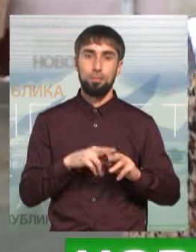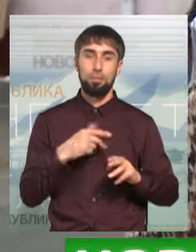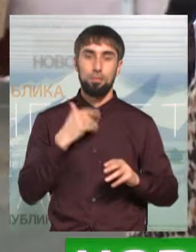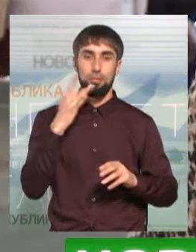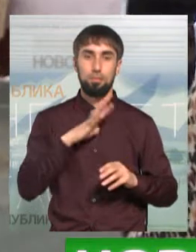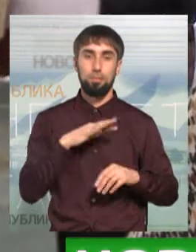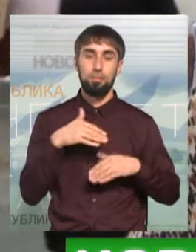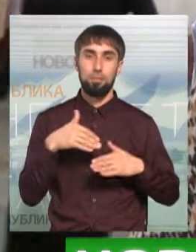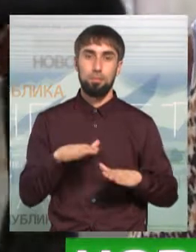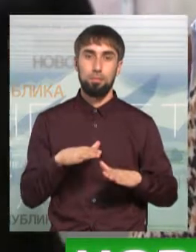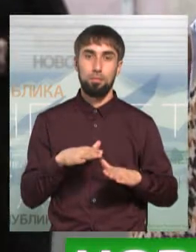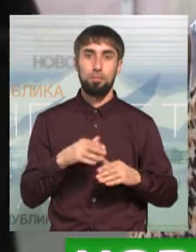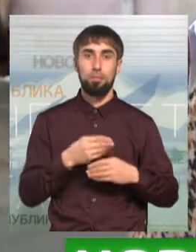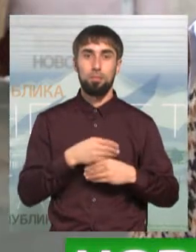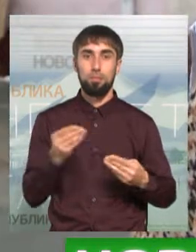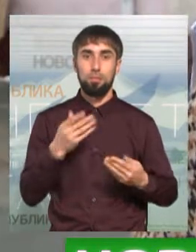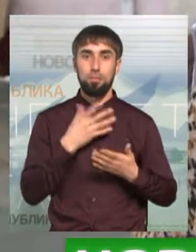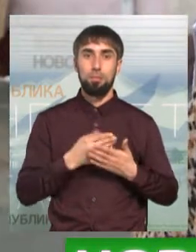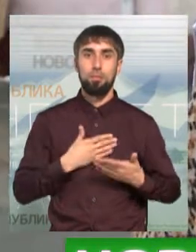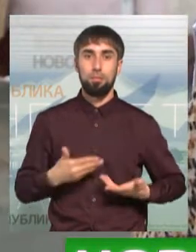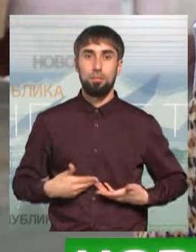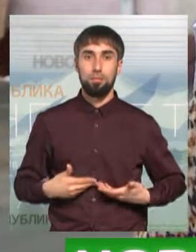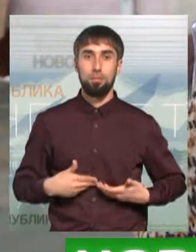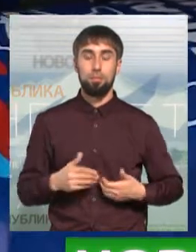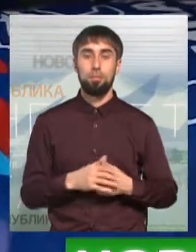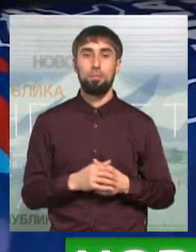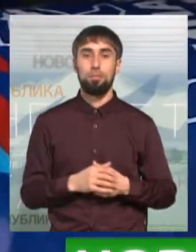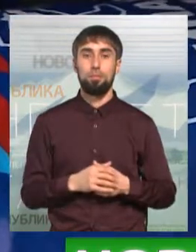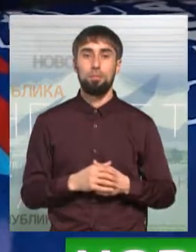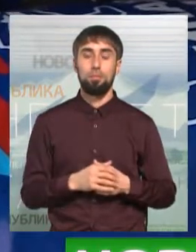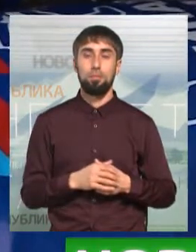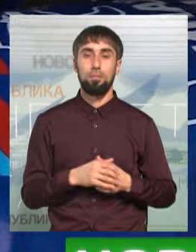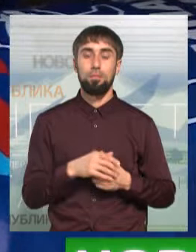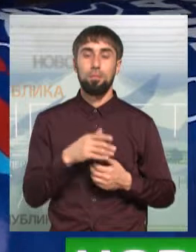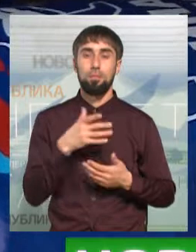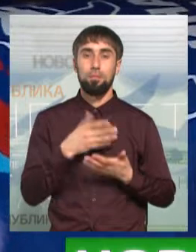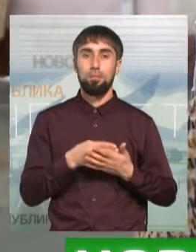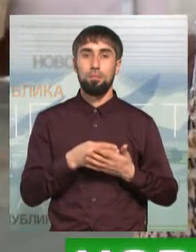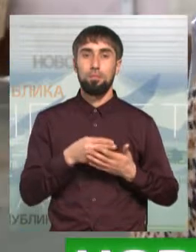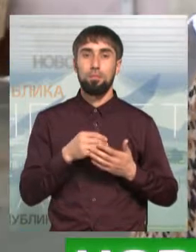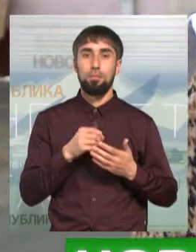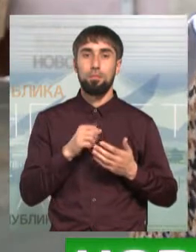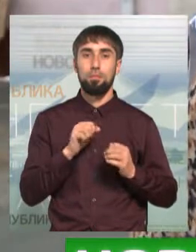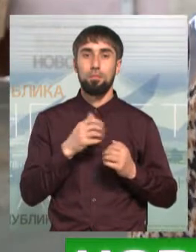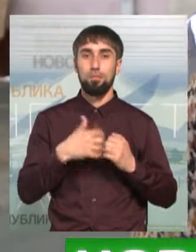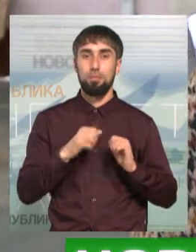решили раздать нашим жителям индивидуальные средства защиты. Надеемся на